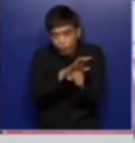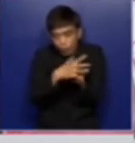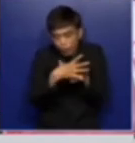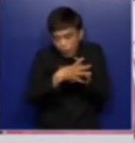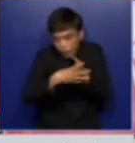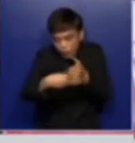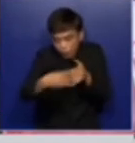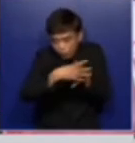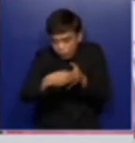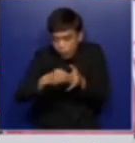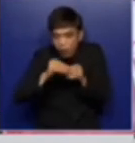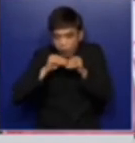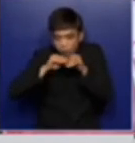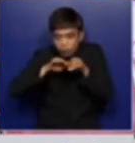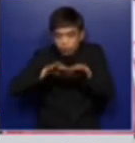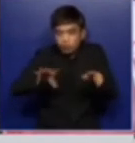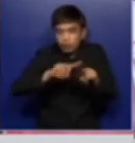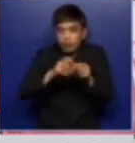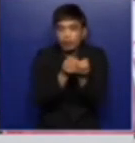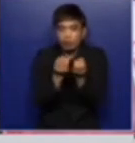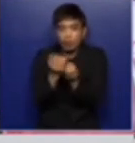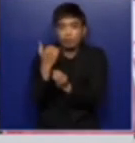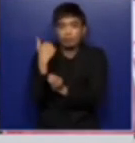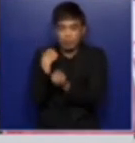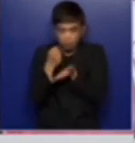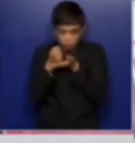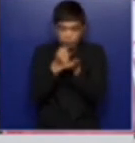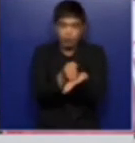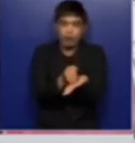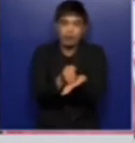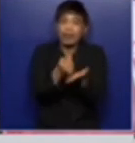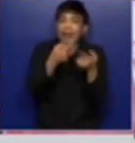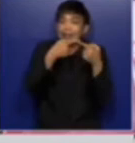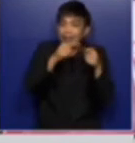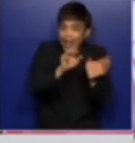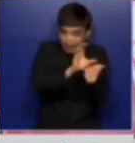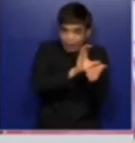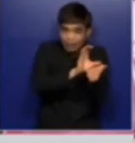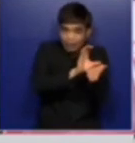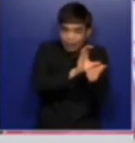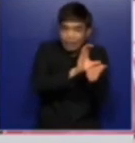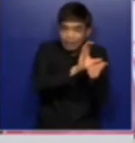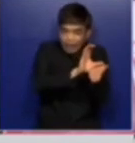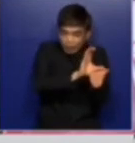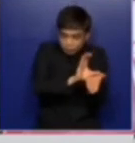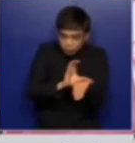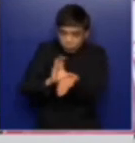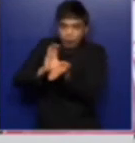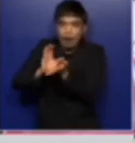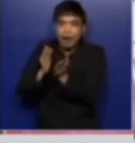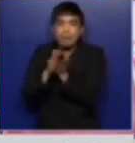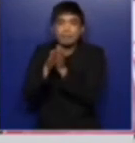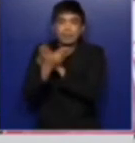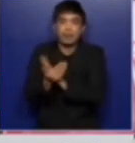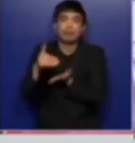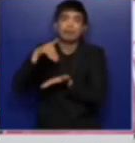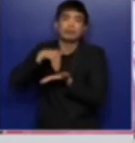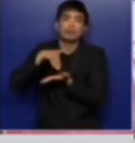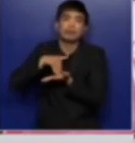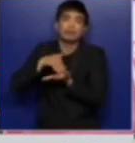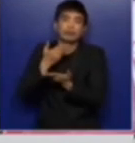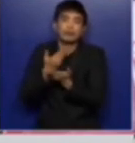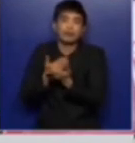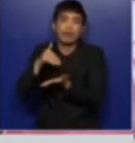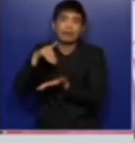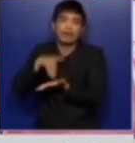ดเชื้อไวรัสโควิดแต่กลับเอางบเนี้ยไปตั้งไว้ในงบกลางในอำนาจของนาย